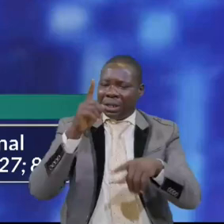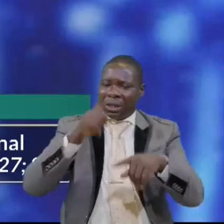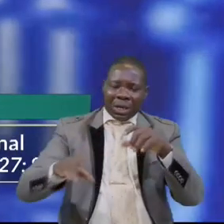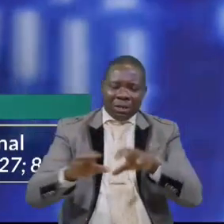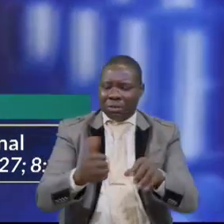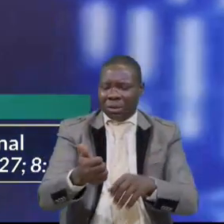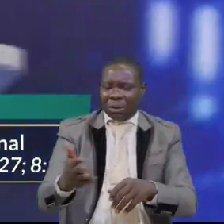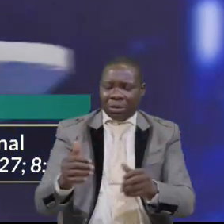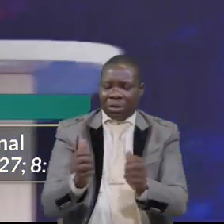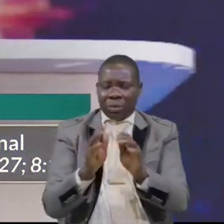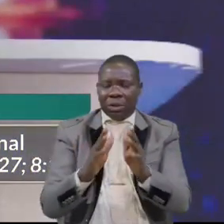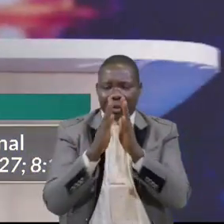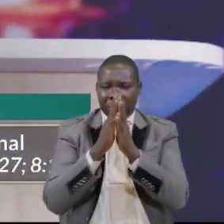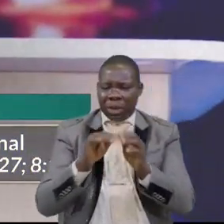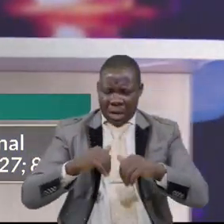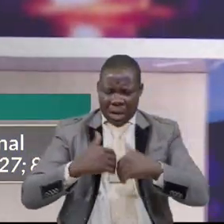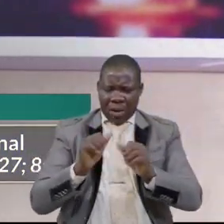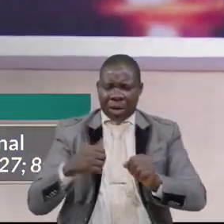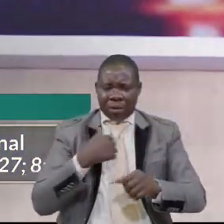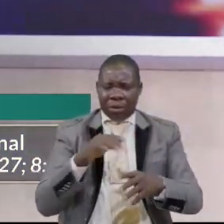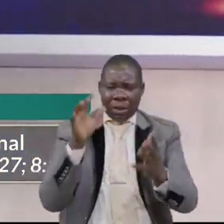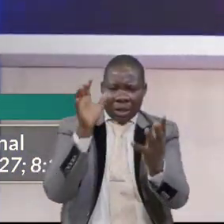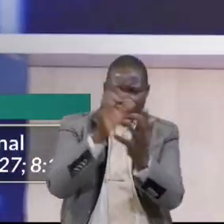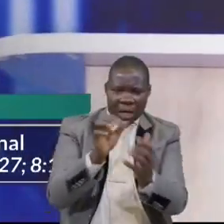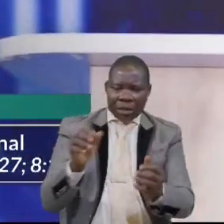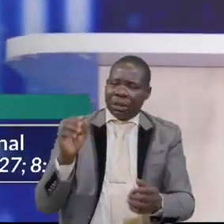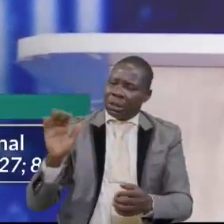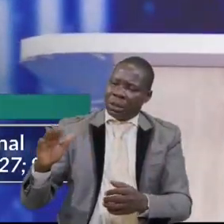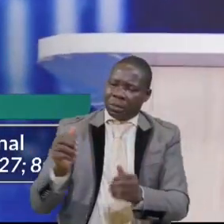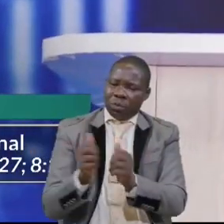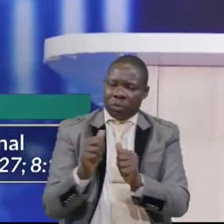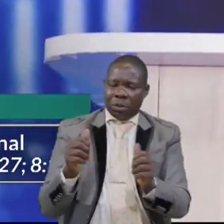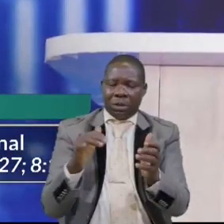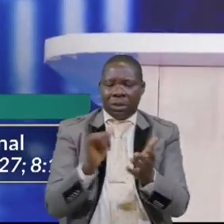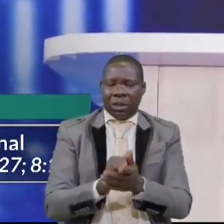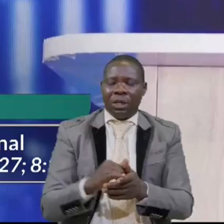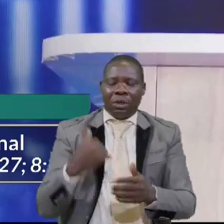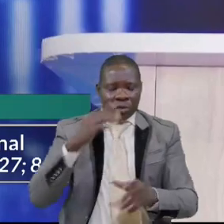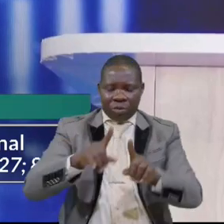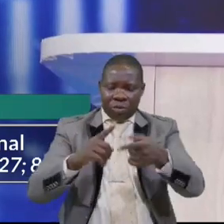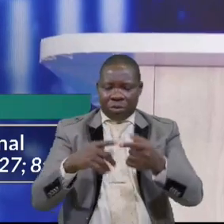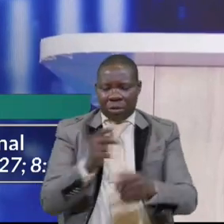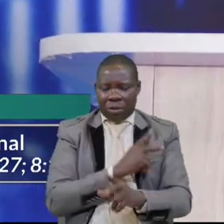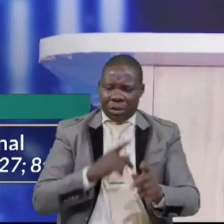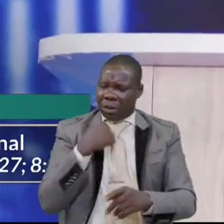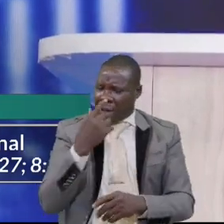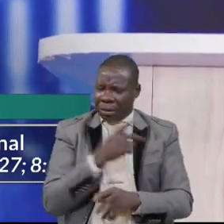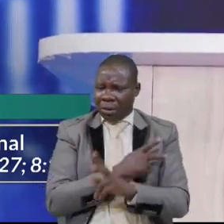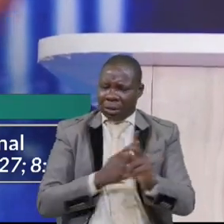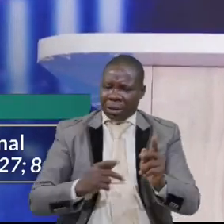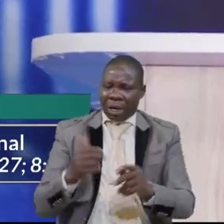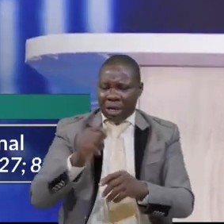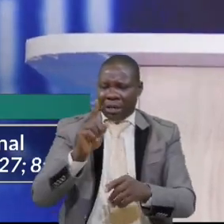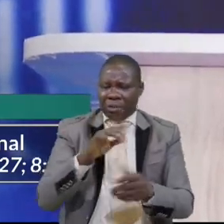Nous allons vers le roi et nous allons dire au roi, si quelqu'un prie un autre